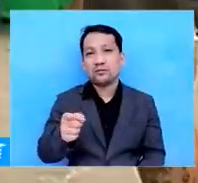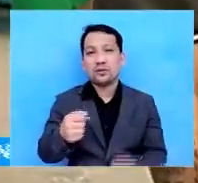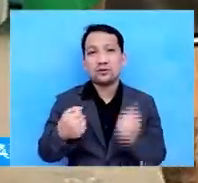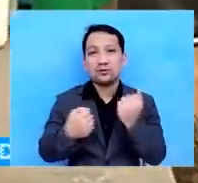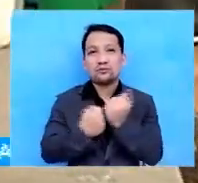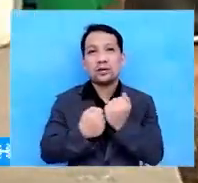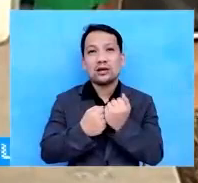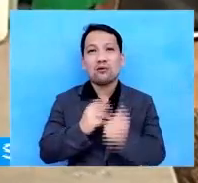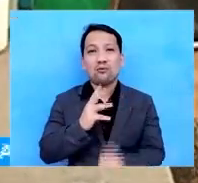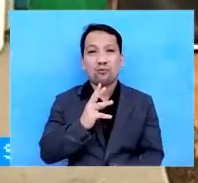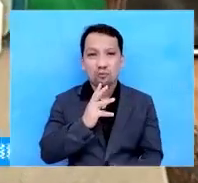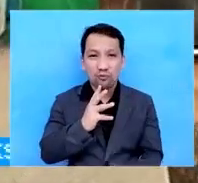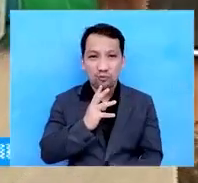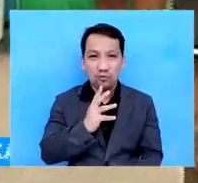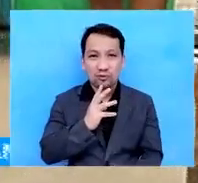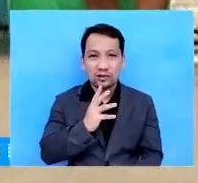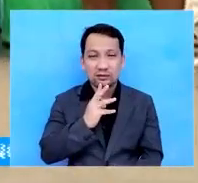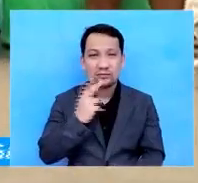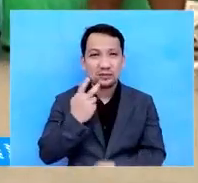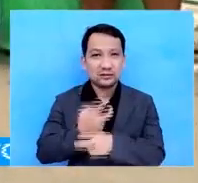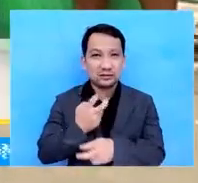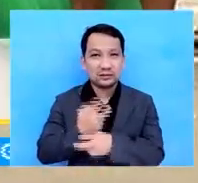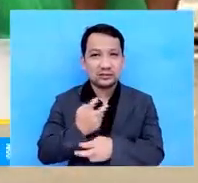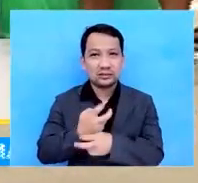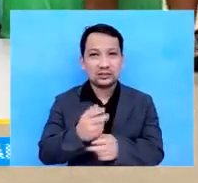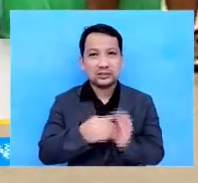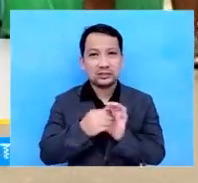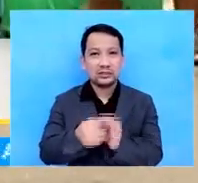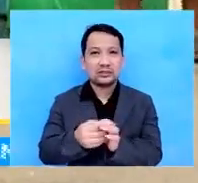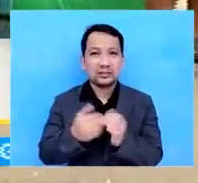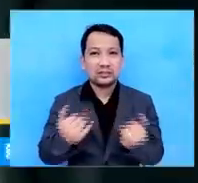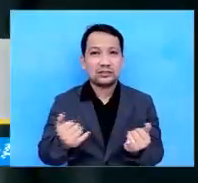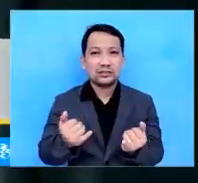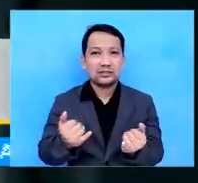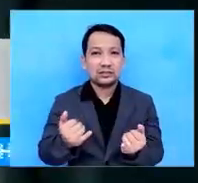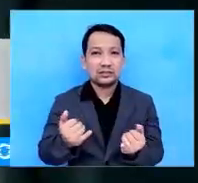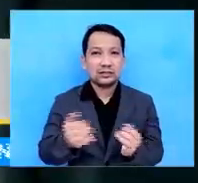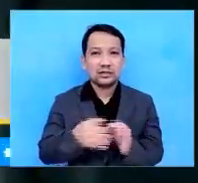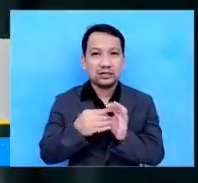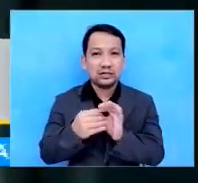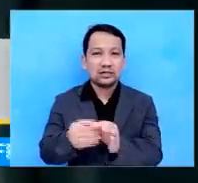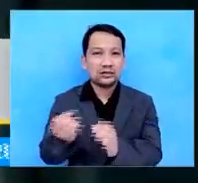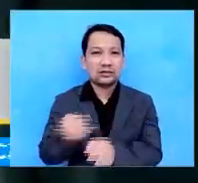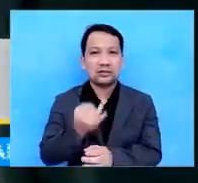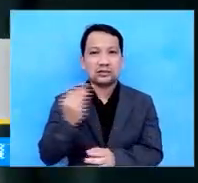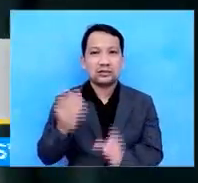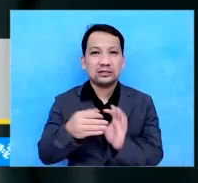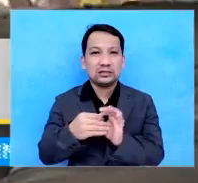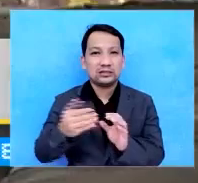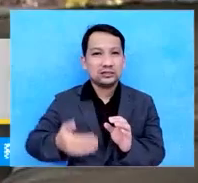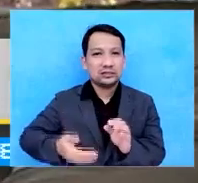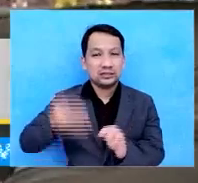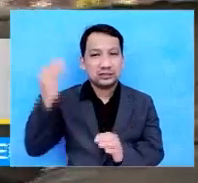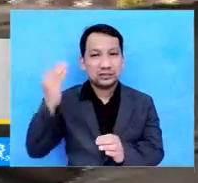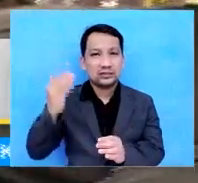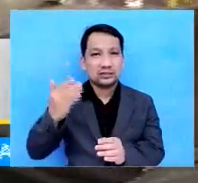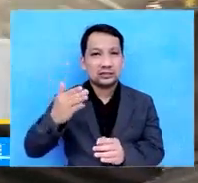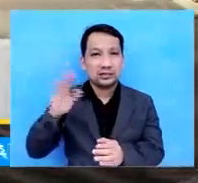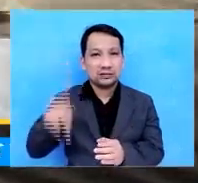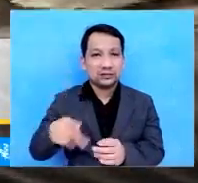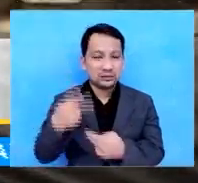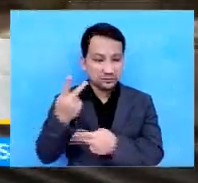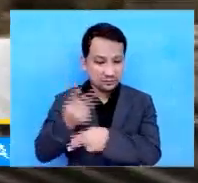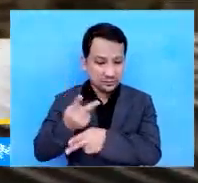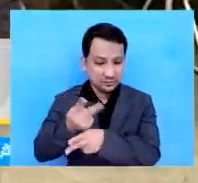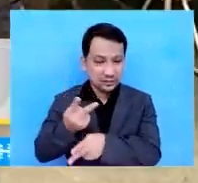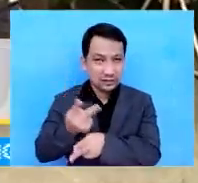tubig. Bagay na nagpapahirap sa sitwasyon ng mga preso ngayong tag-init. May ilan nga raw tumataas na ang presyon kaya todo bantay rin ngayon